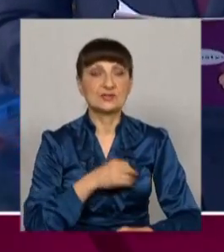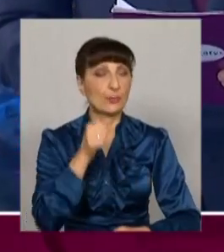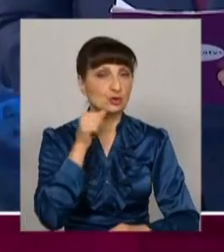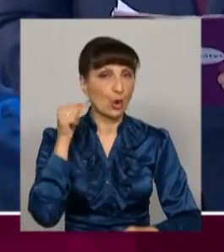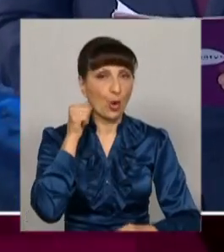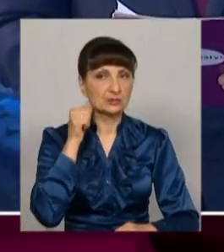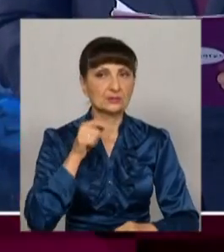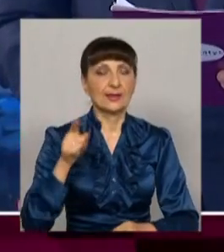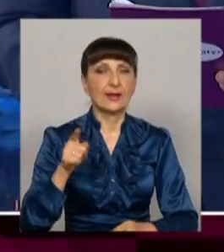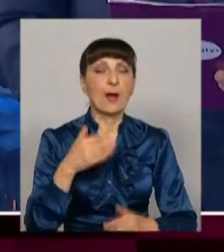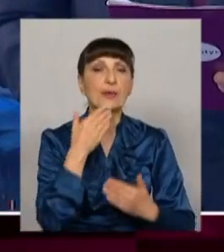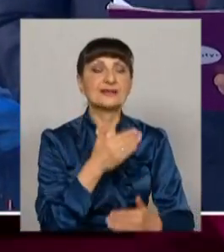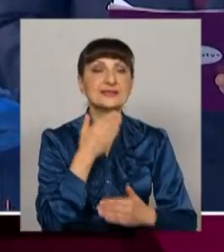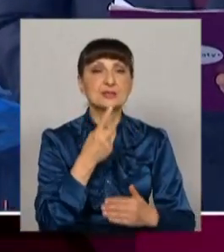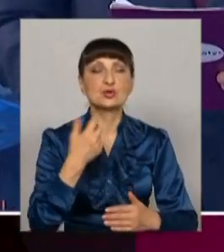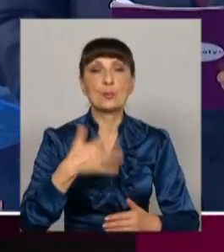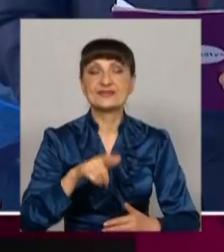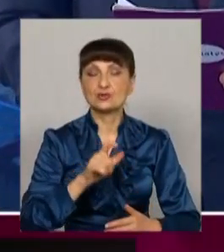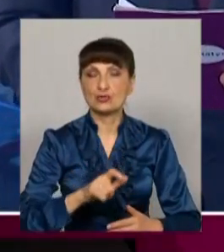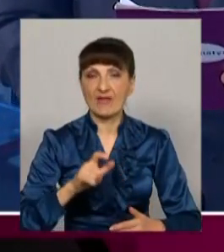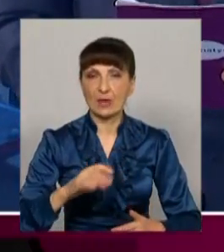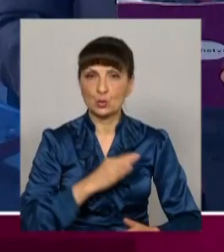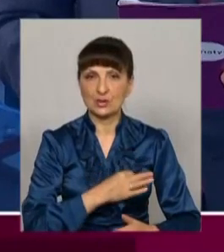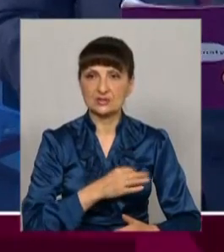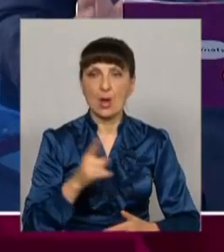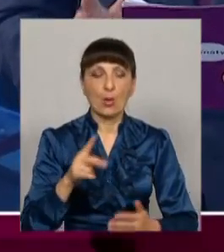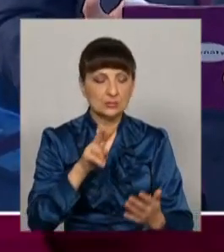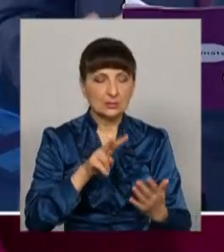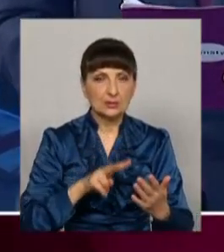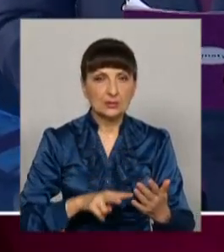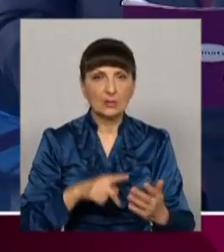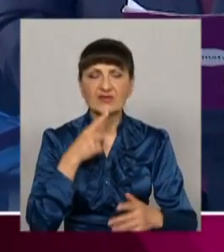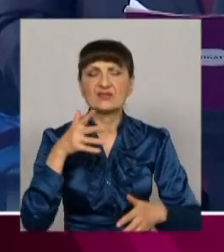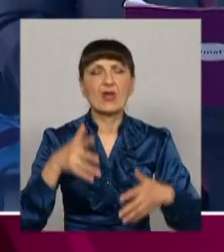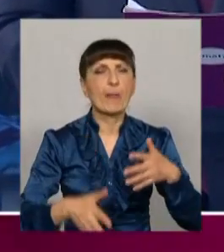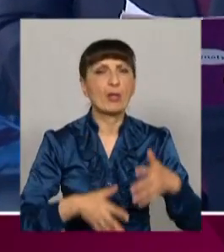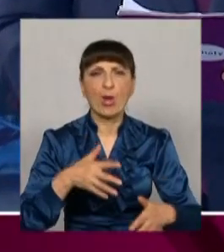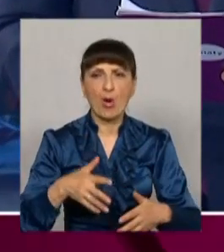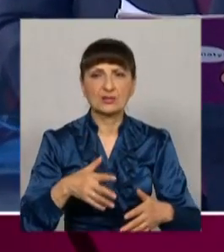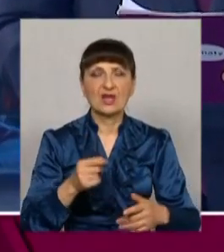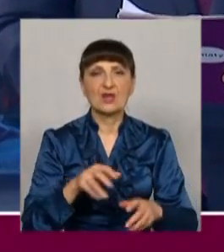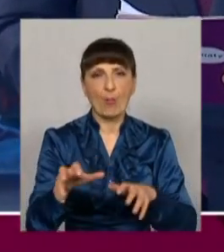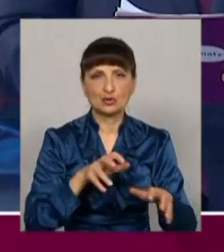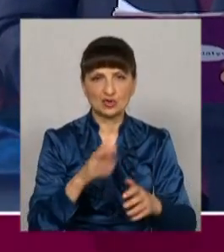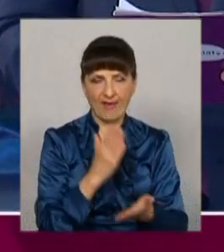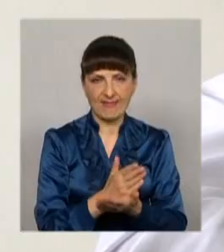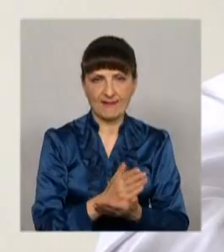к Габиту Омирбекову обратились 150 человек. Он считает онлайн-займы болотом и раскрыл одну из мошеннических